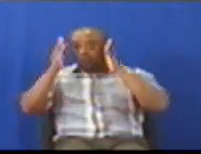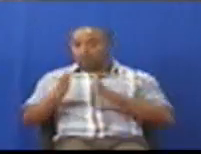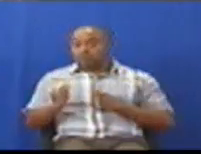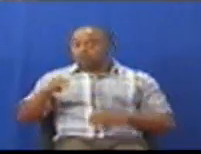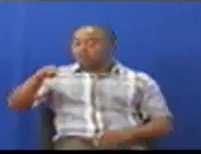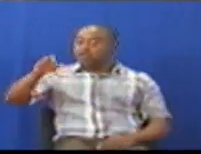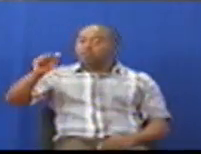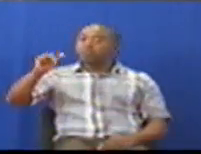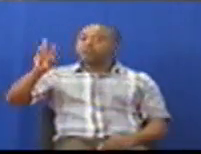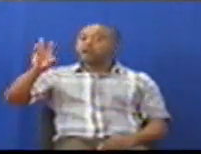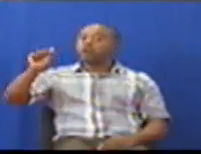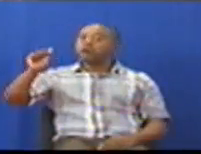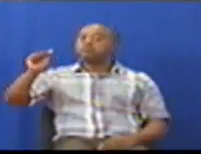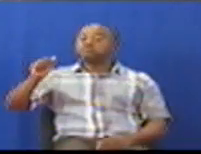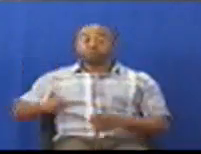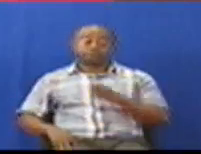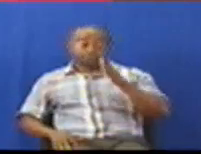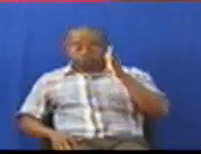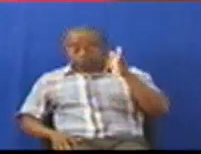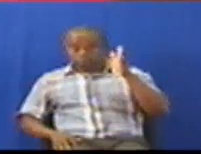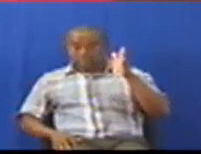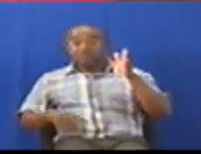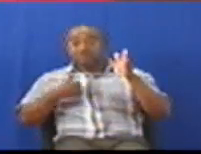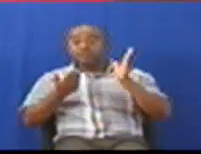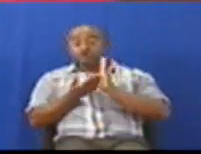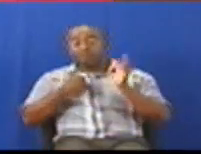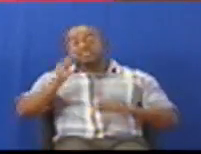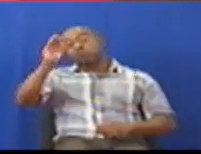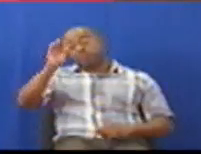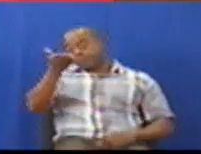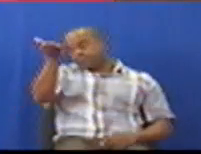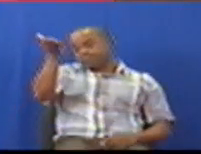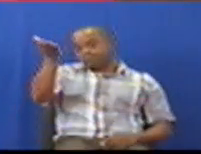Marwa Rioba. Mheshimiwa Naibu Spika, naomba nimpe taarifa mzungumzaji kwamba